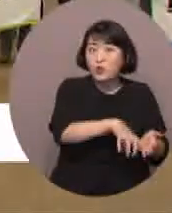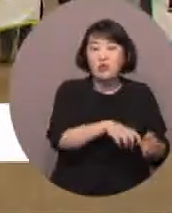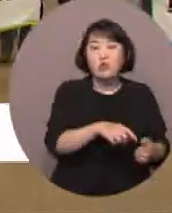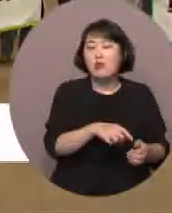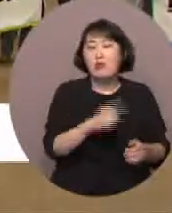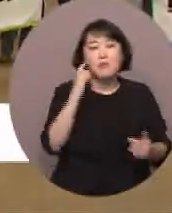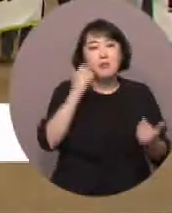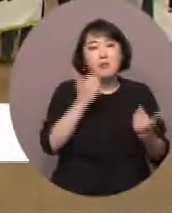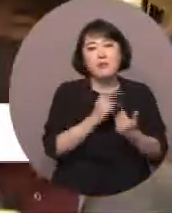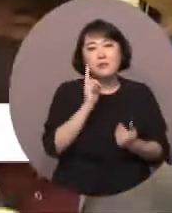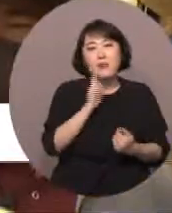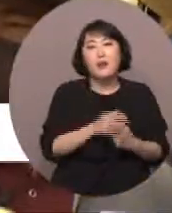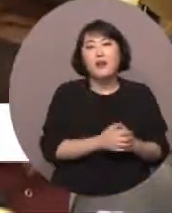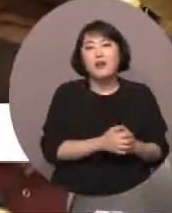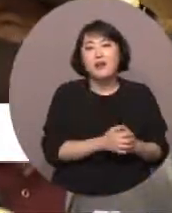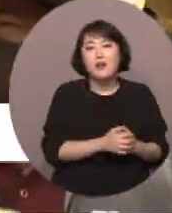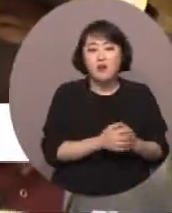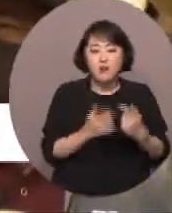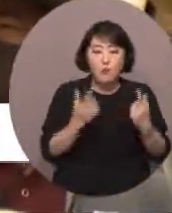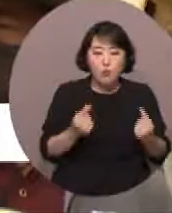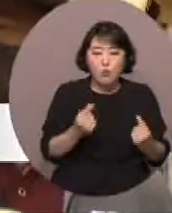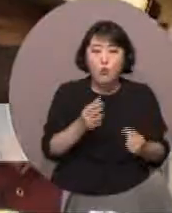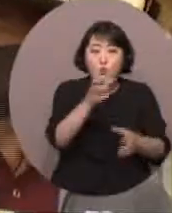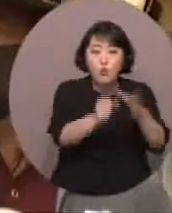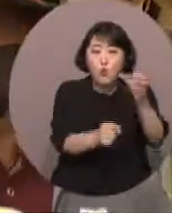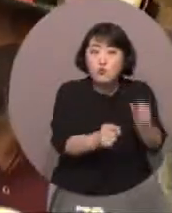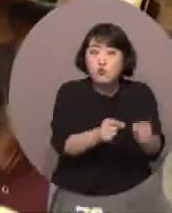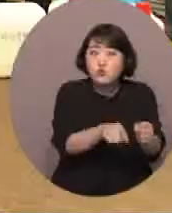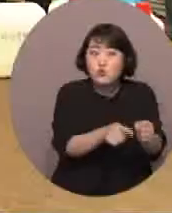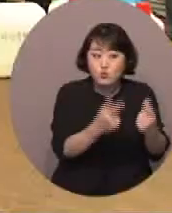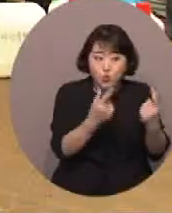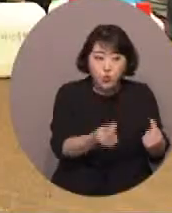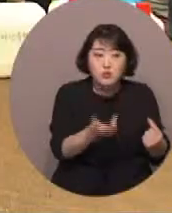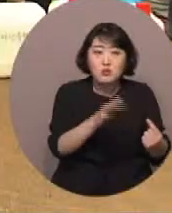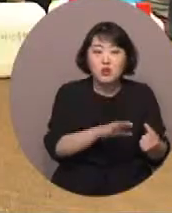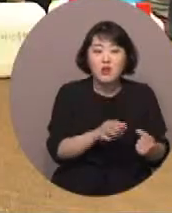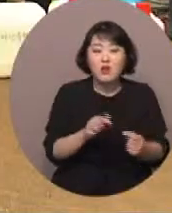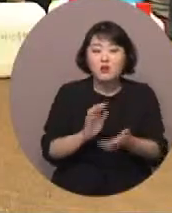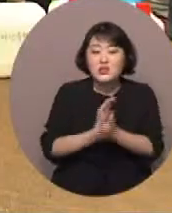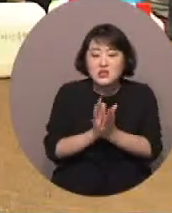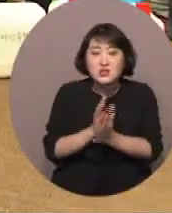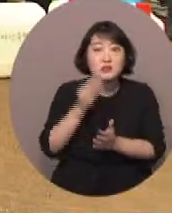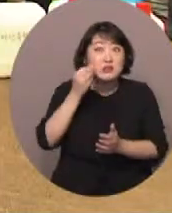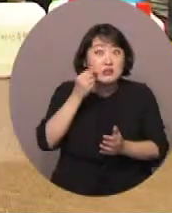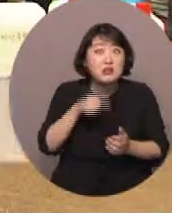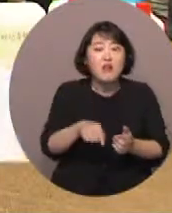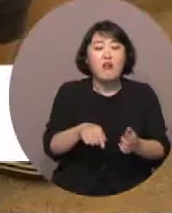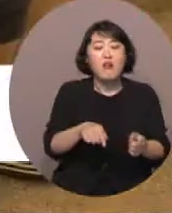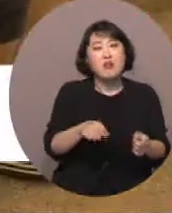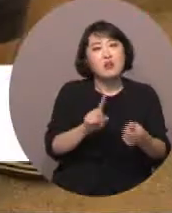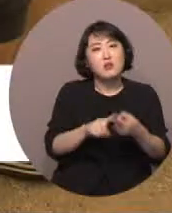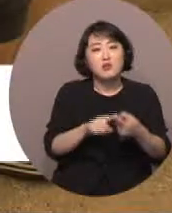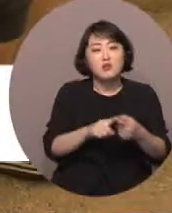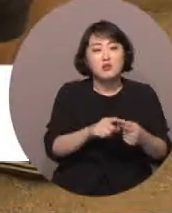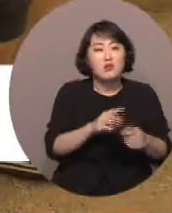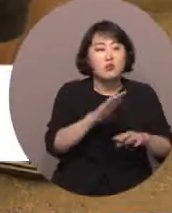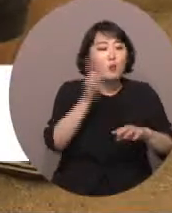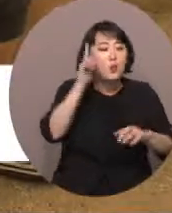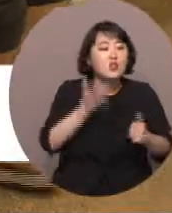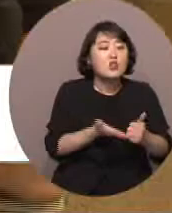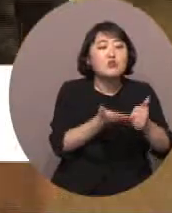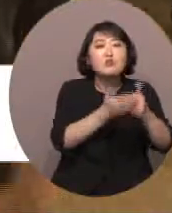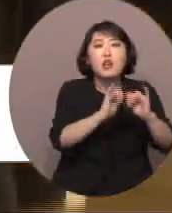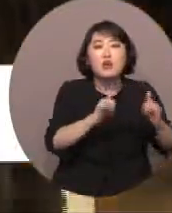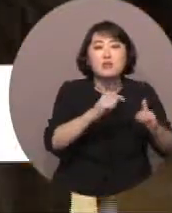반발합니다. 똑같은 원유인데 가공유라는 이유로 싸게 공급하면 농민의 이익은 줄고 결국 저렴한